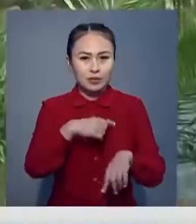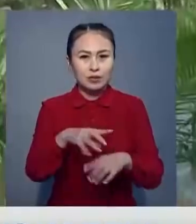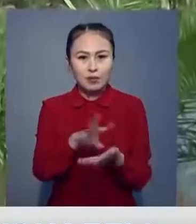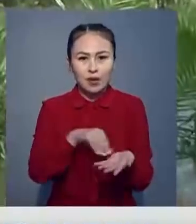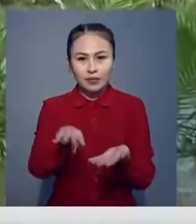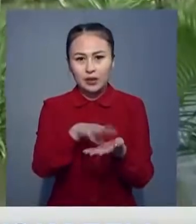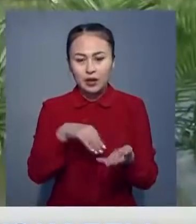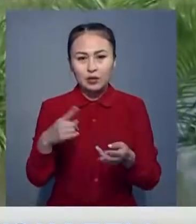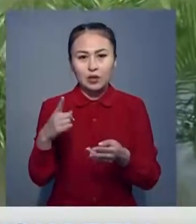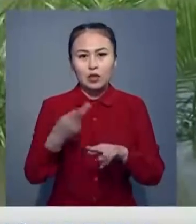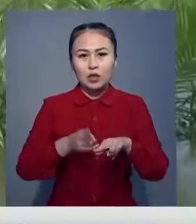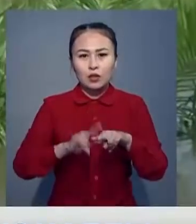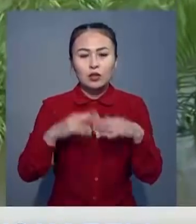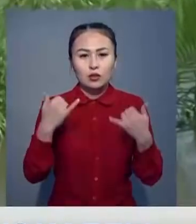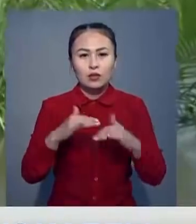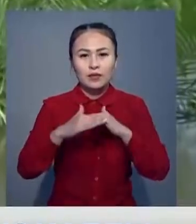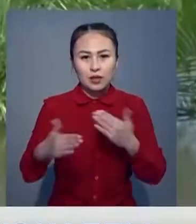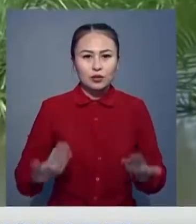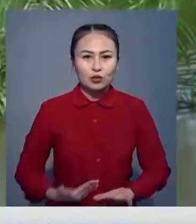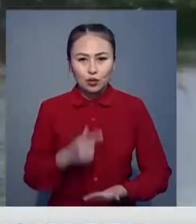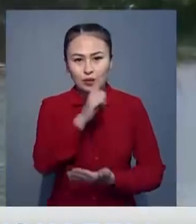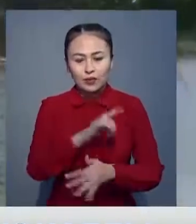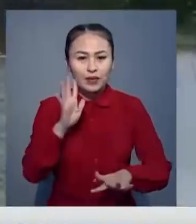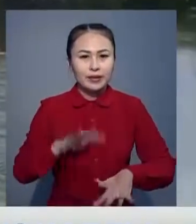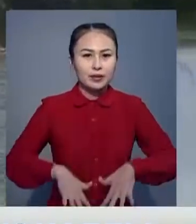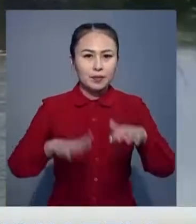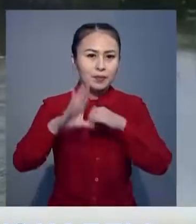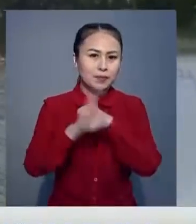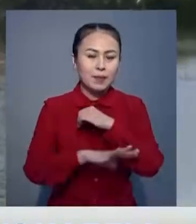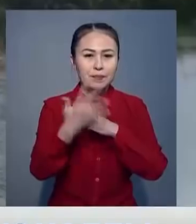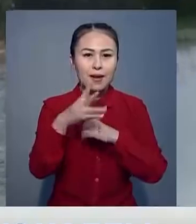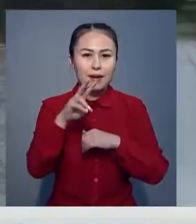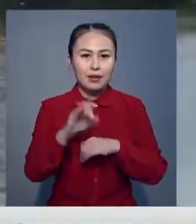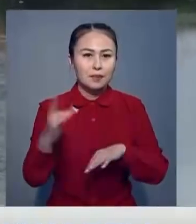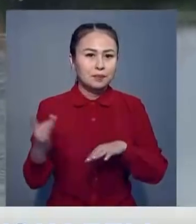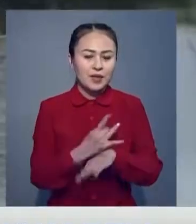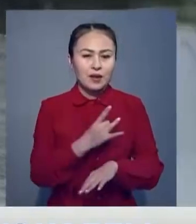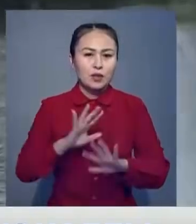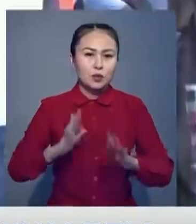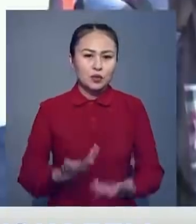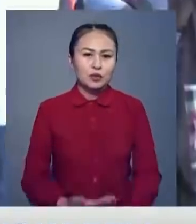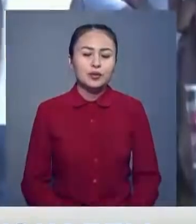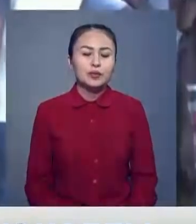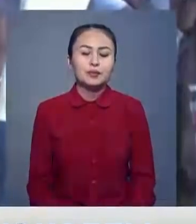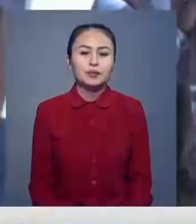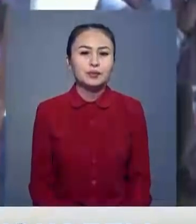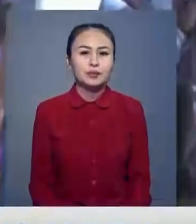жатыр. Жергілікті тұрғындар мұндай су тасқыны елде соңғы 5 жылда алғаш рет болып тұрғанын